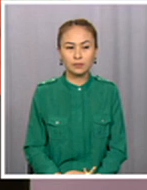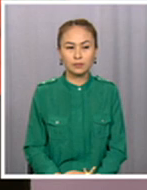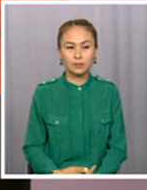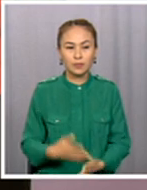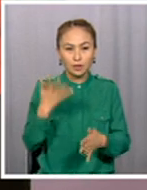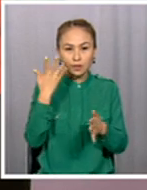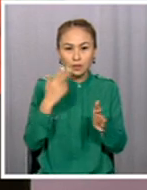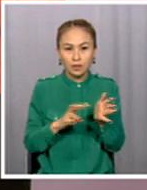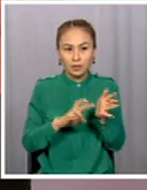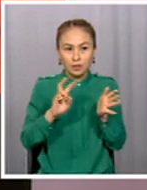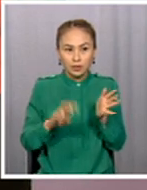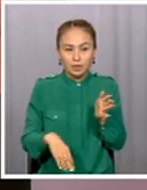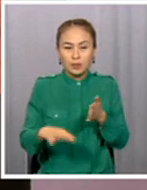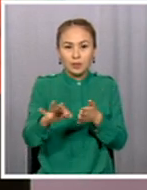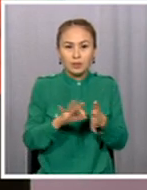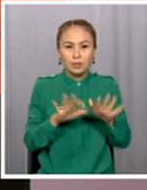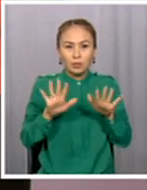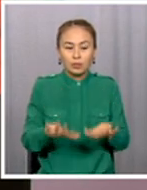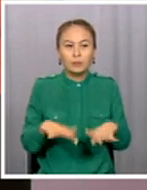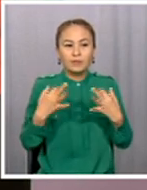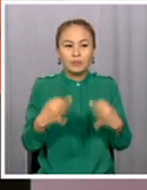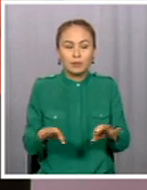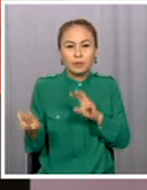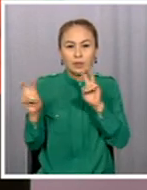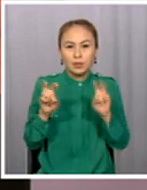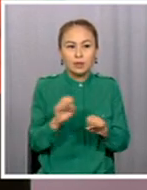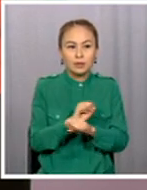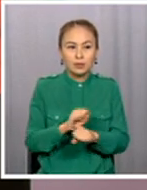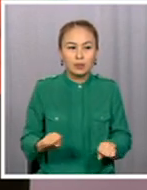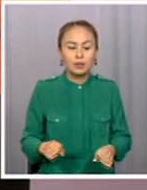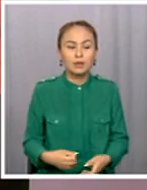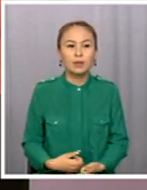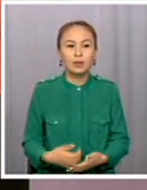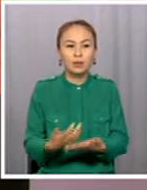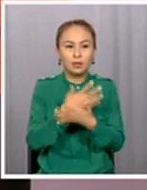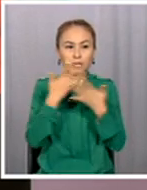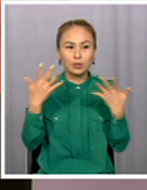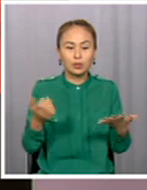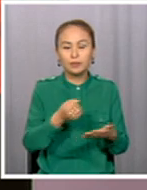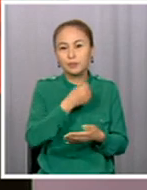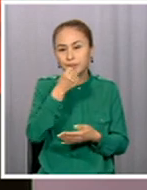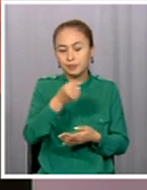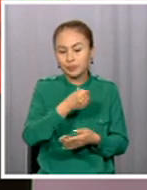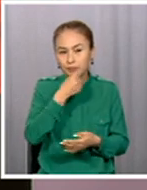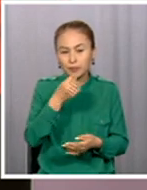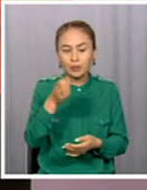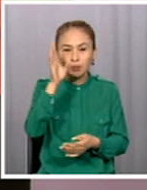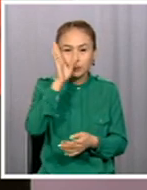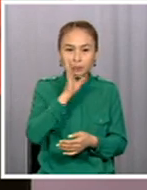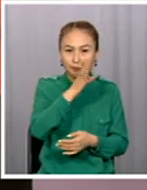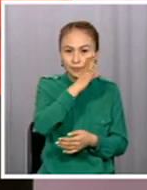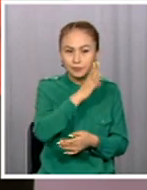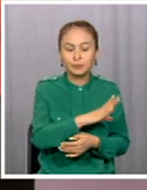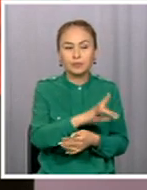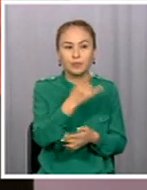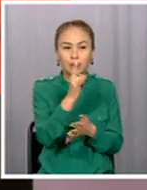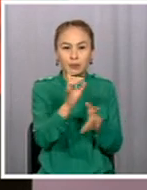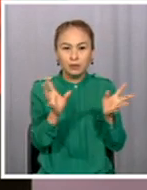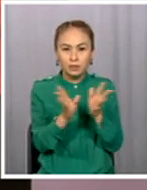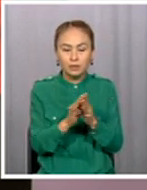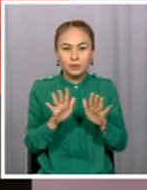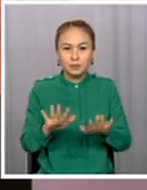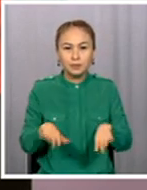кіргенде бірден бос орынға отыруға асықпаңдар. Үлкендерді, балалы әйелдерді көрсеңдер, орын